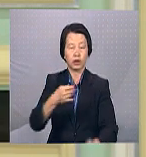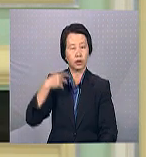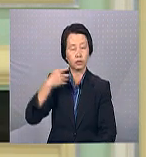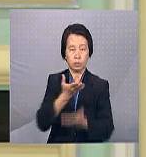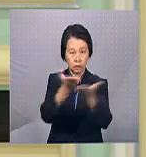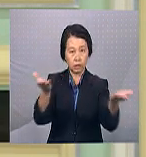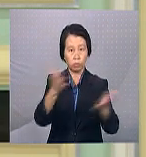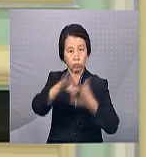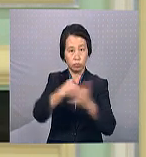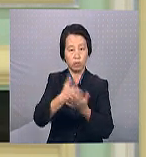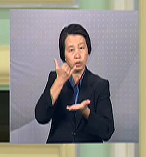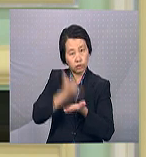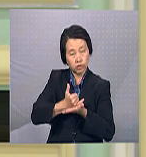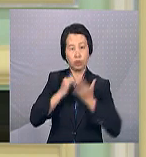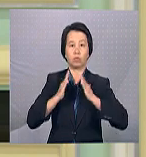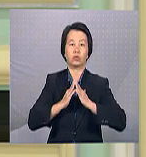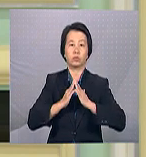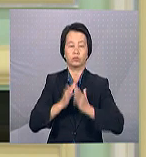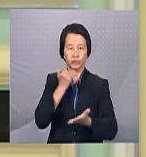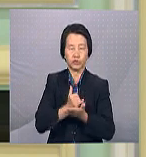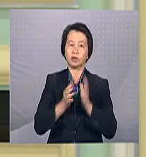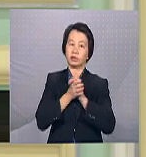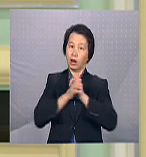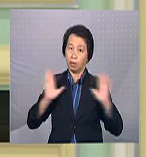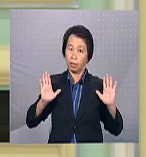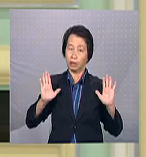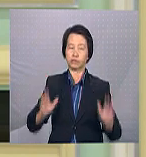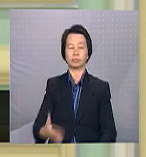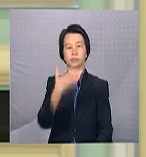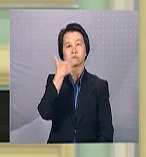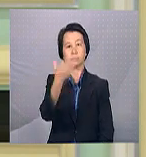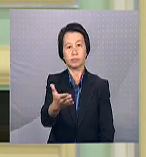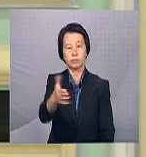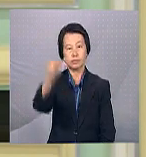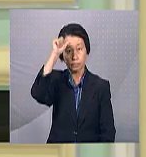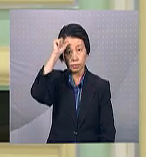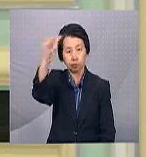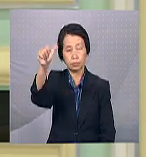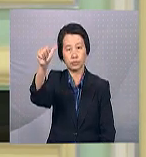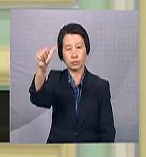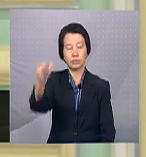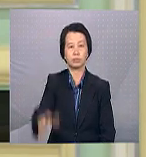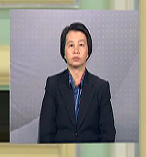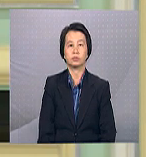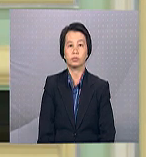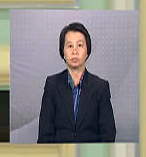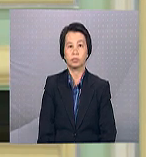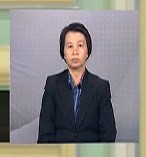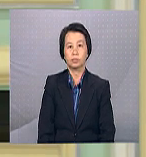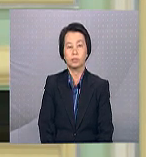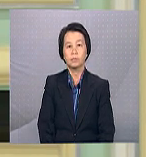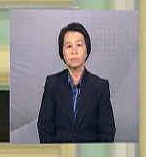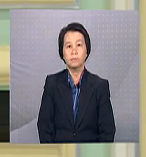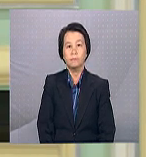sekalian. Stay home, stay safe. Terima kasih. Assalamualaikum warahmatullahi wabarakatuh.